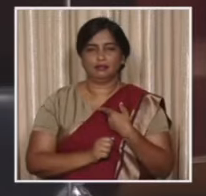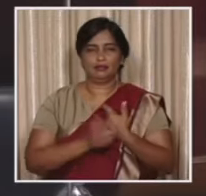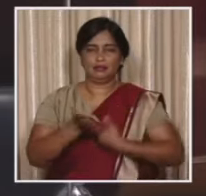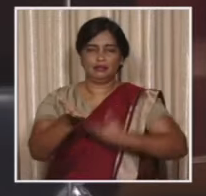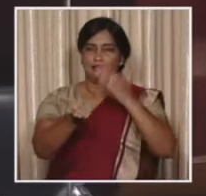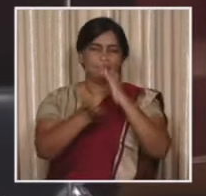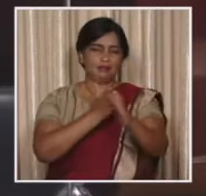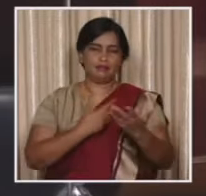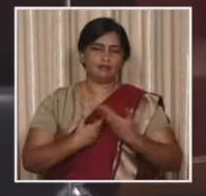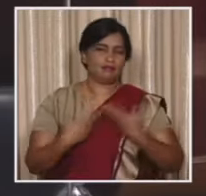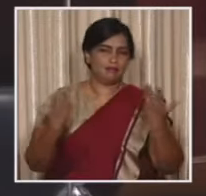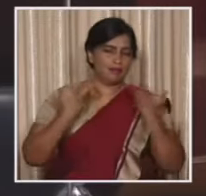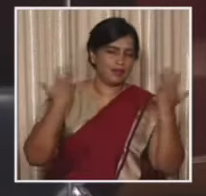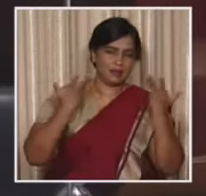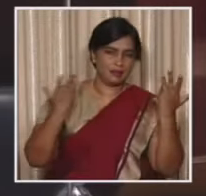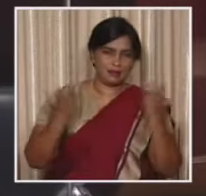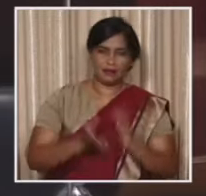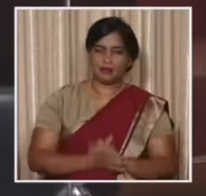ke ada ni be.